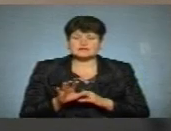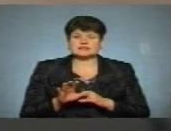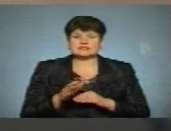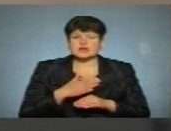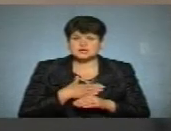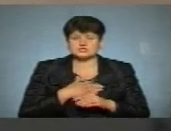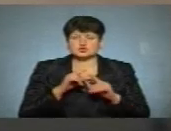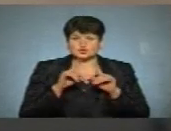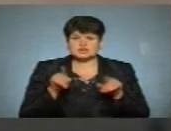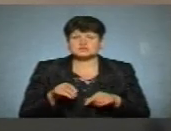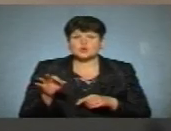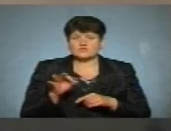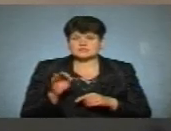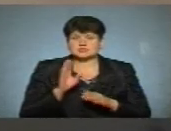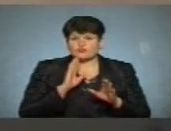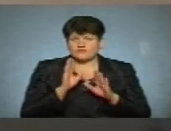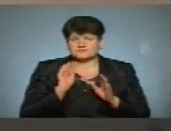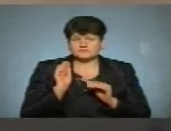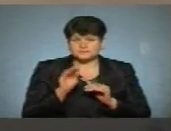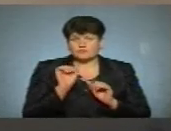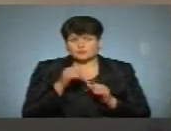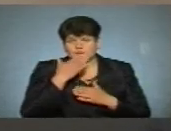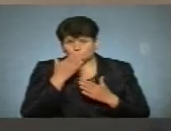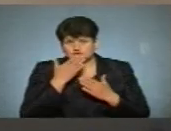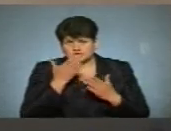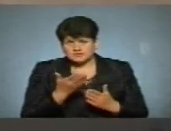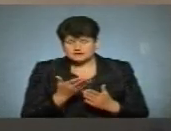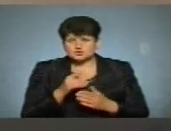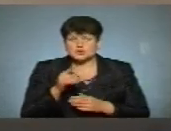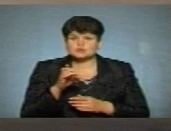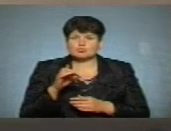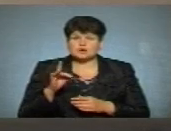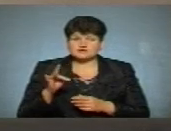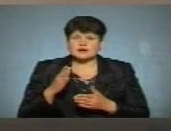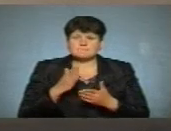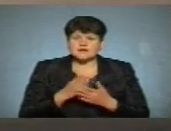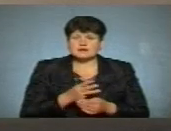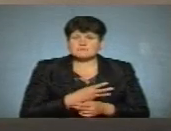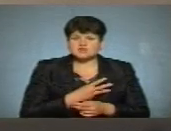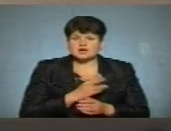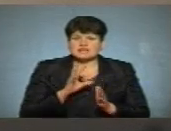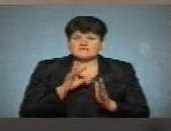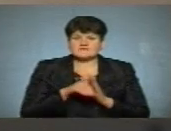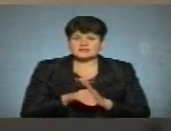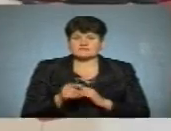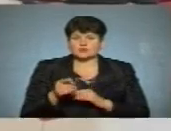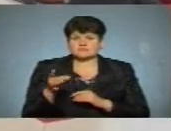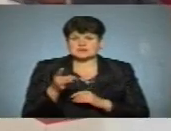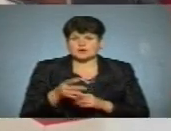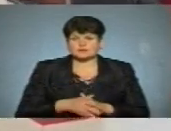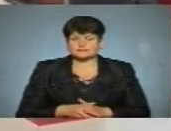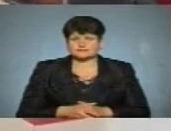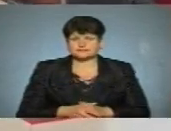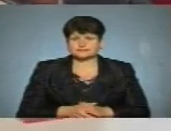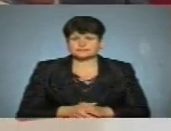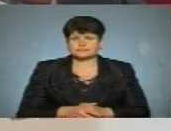нашій офіційній Фейсбуці виставлено, щоб ви могли почитати, що Зборівщина має бажання увійти до Тернопільського району.